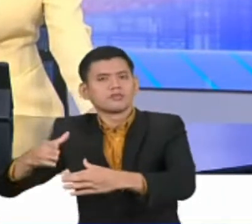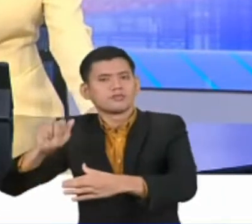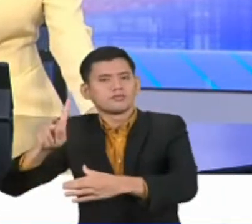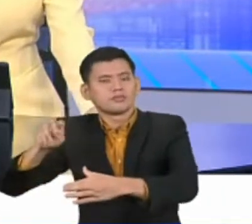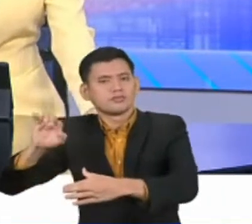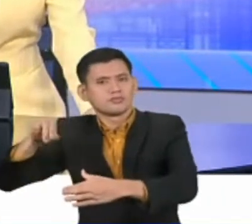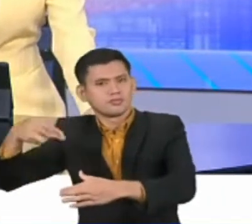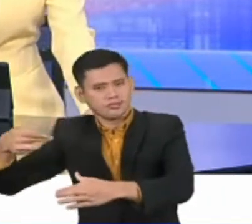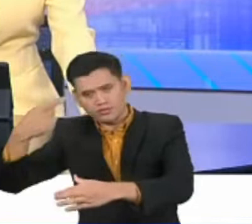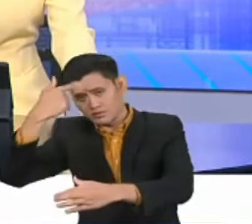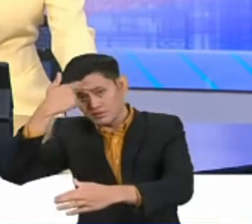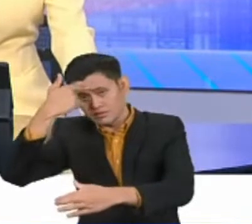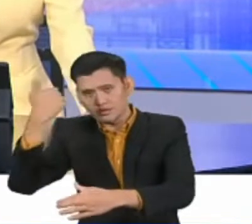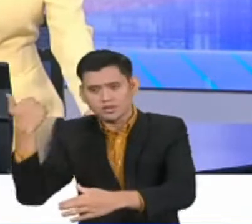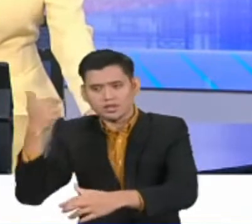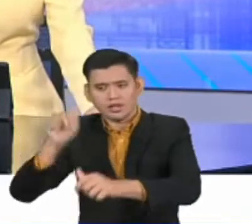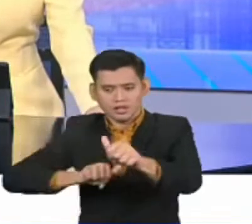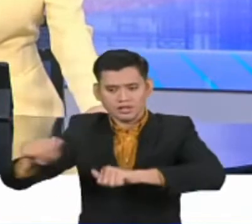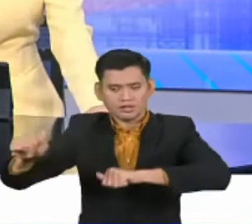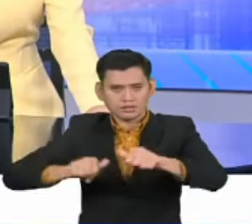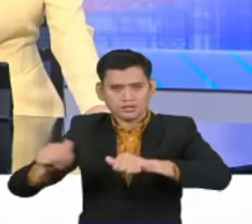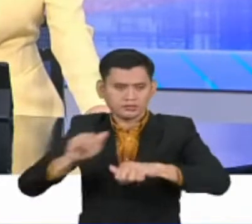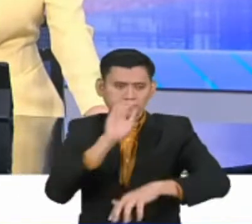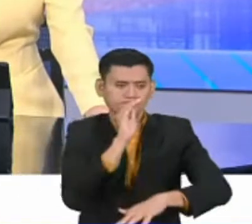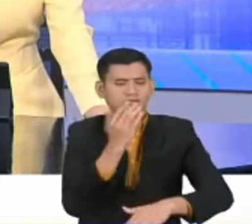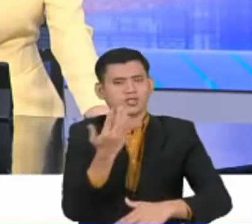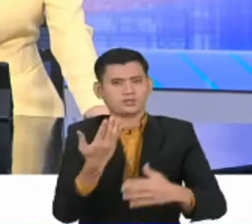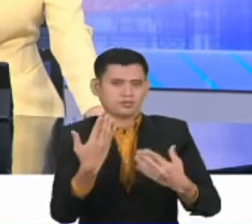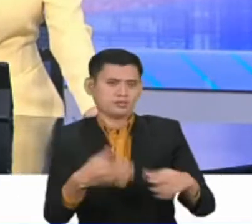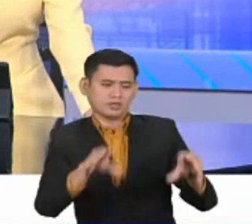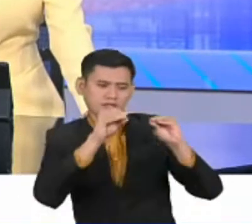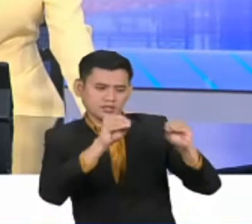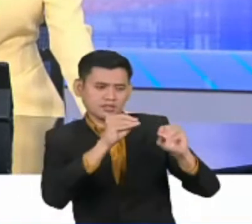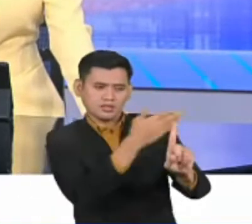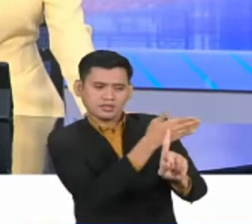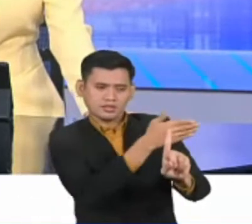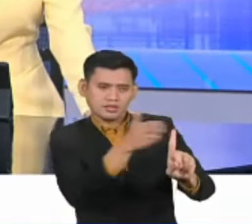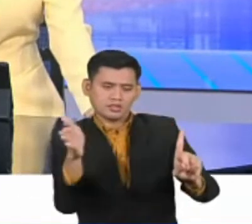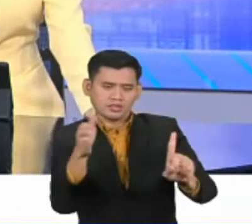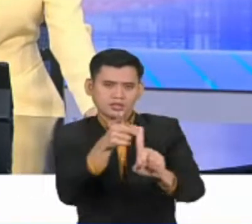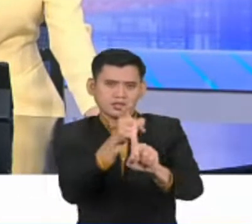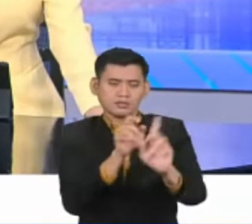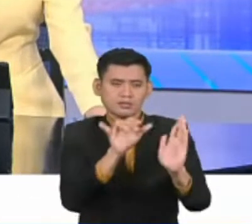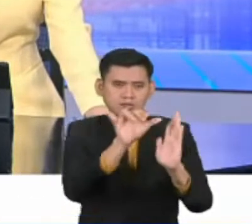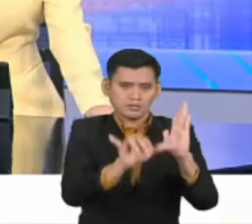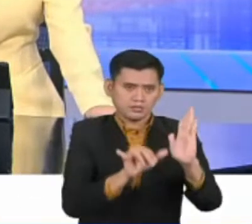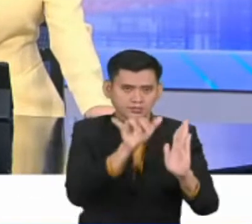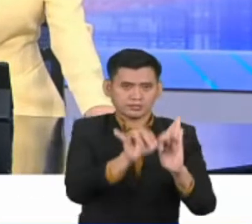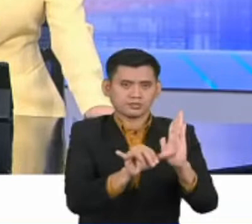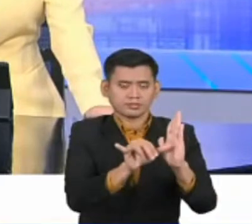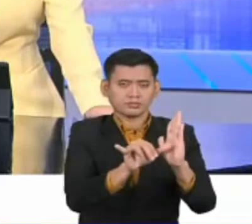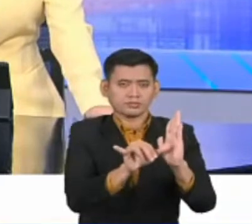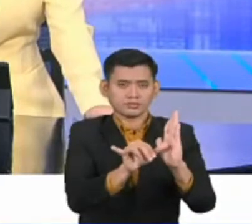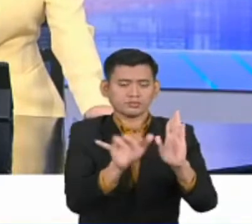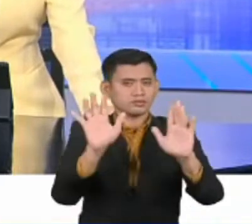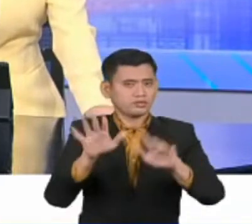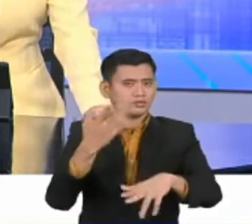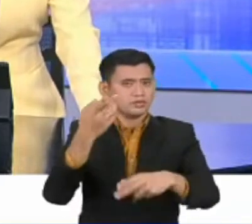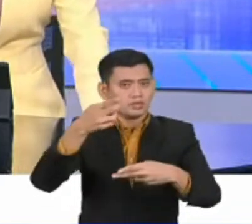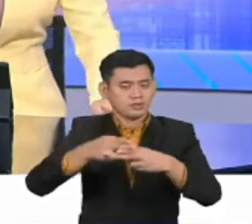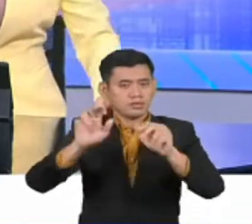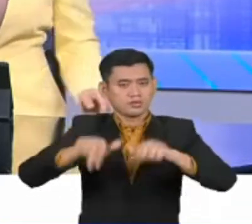aktif menyebarkan dakyah melalui siaran langsung di akaun YouTube bernama Persatuan Nur Mutiara